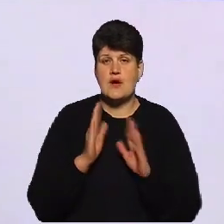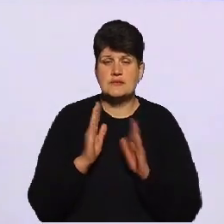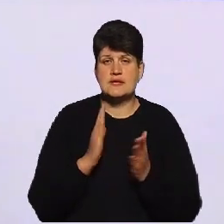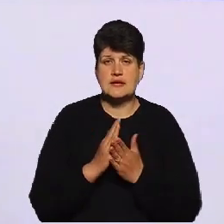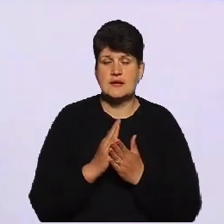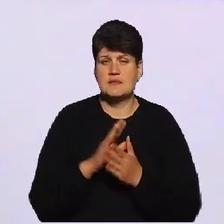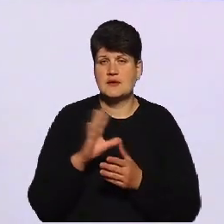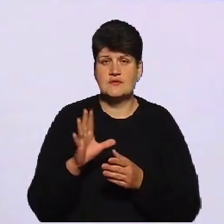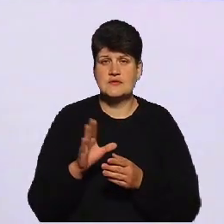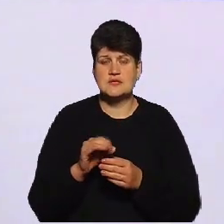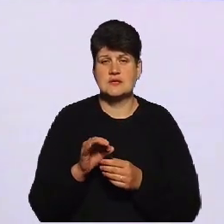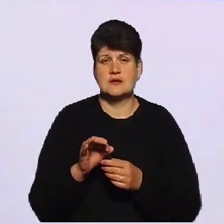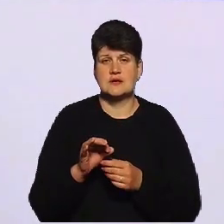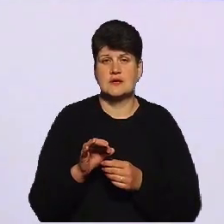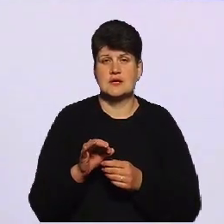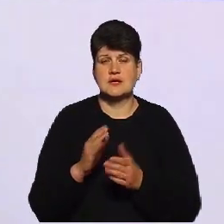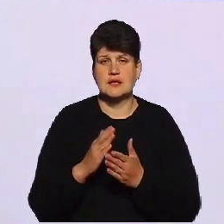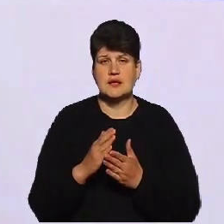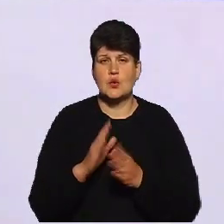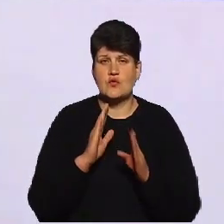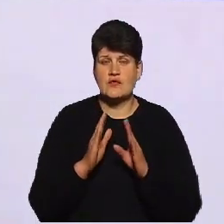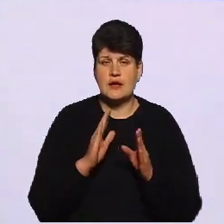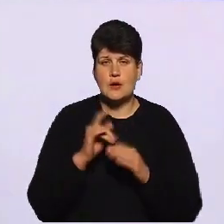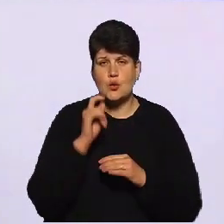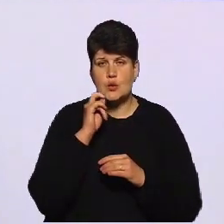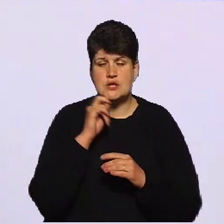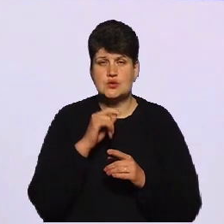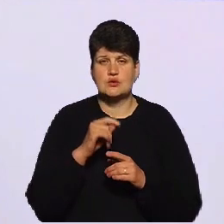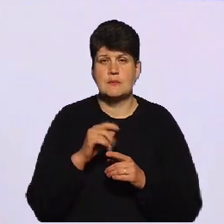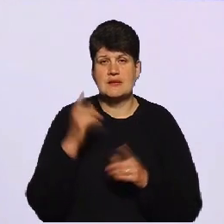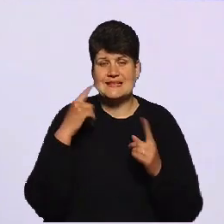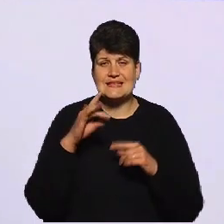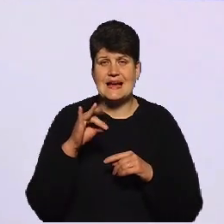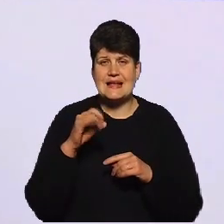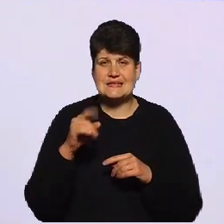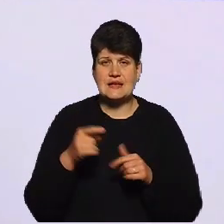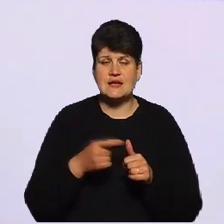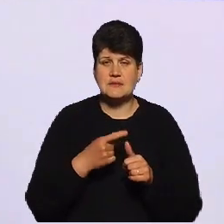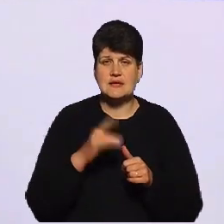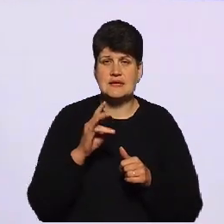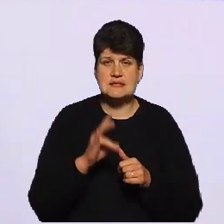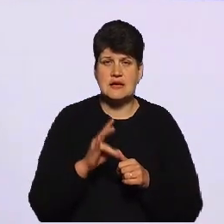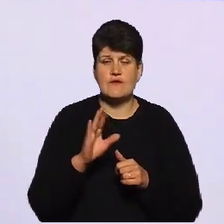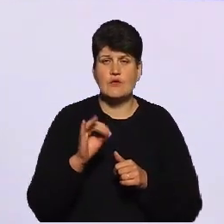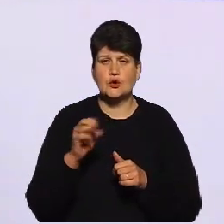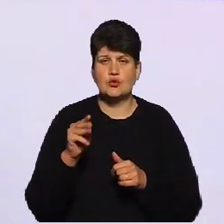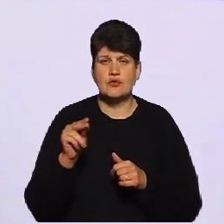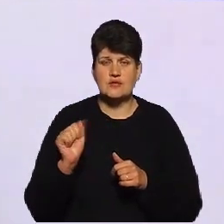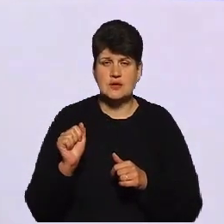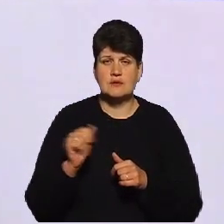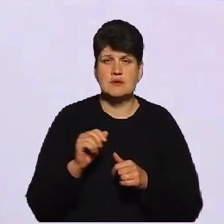опенколи у Фейсбук, нас просто або українською ви шукаєте мистецька резиденція імені Назарія Войтовича, або Назар Войтович Арт